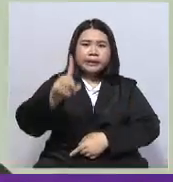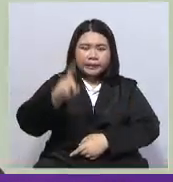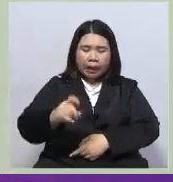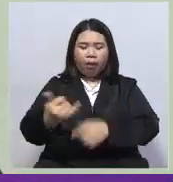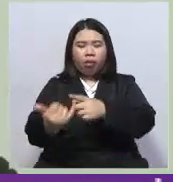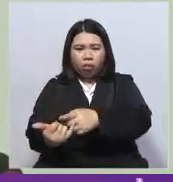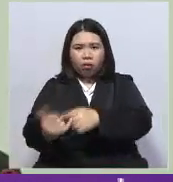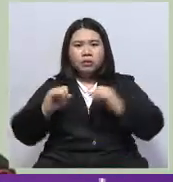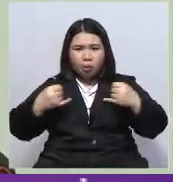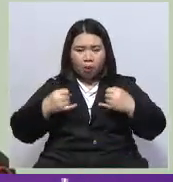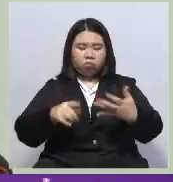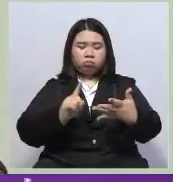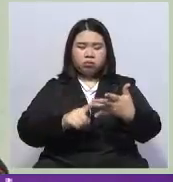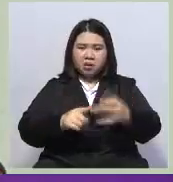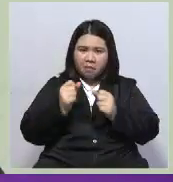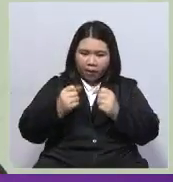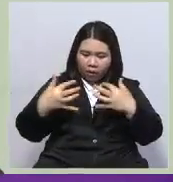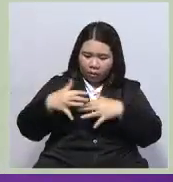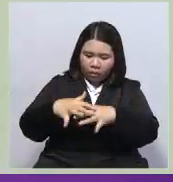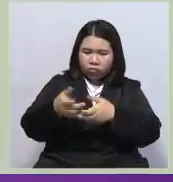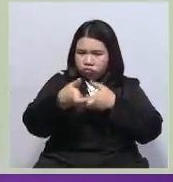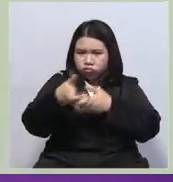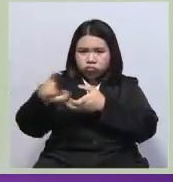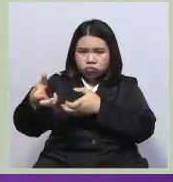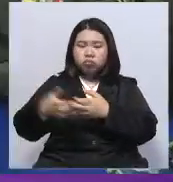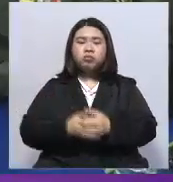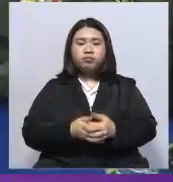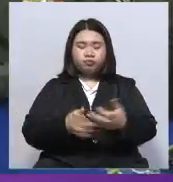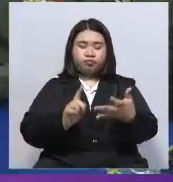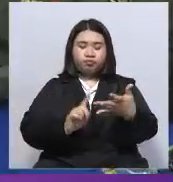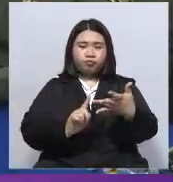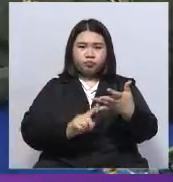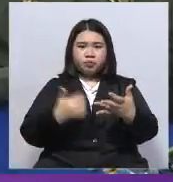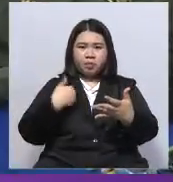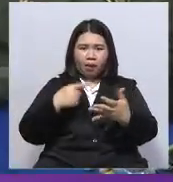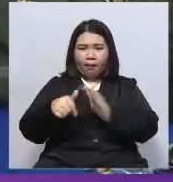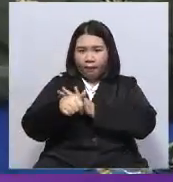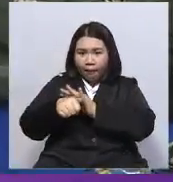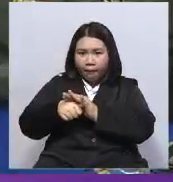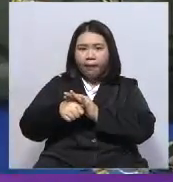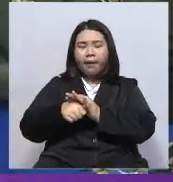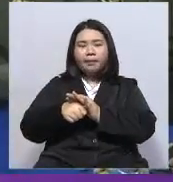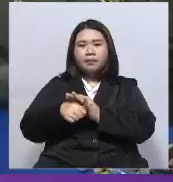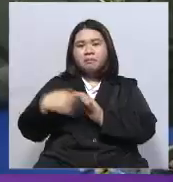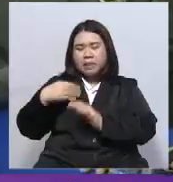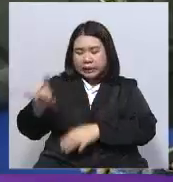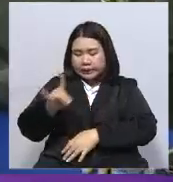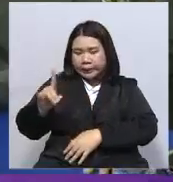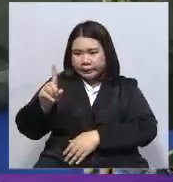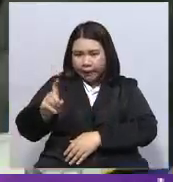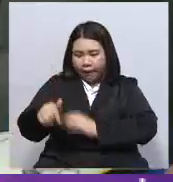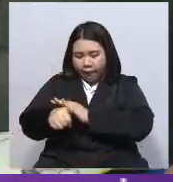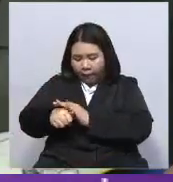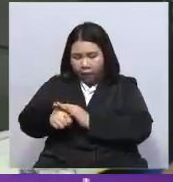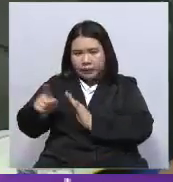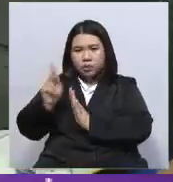องร่วมกันพยายามล่าสัตว์ในเขตรักษาพันธุ์สัตว์ป่าร่วมกันซ่อนเร้นอำพรางรับไว้ซึ่งซากสัตว์ซึ่งได้มาโดยผิ